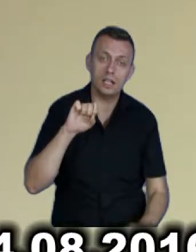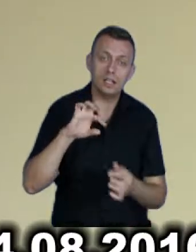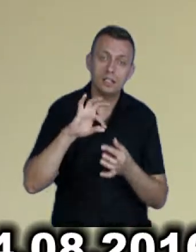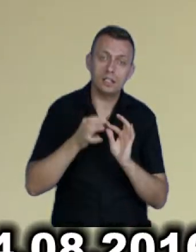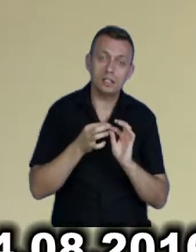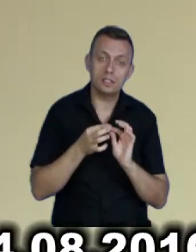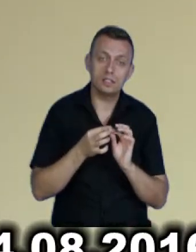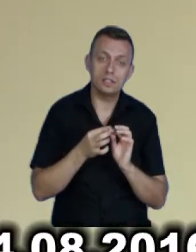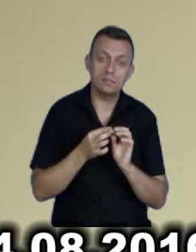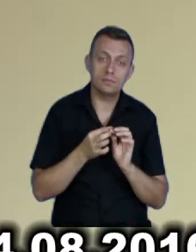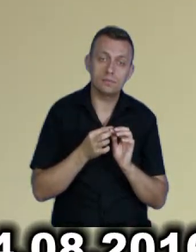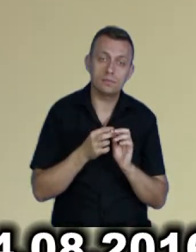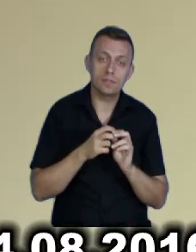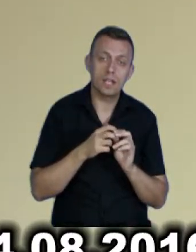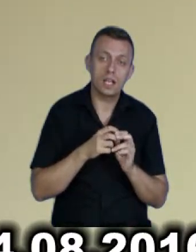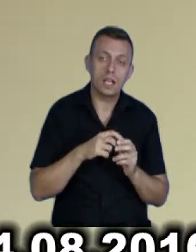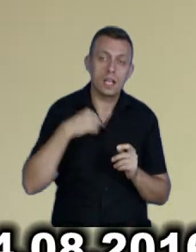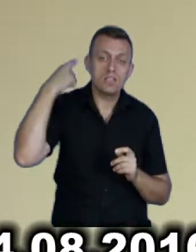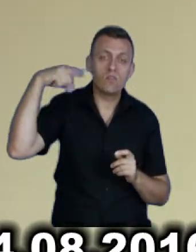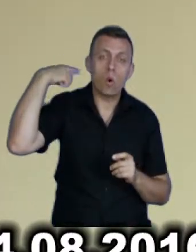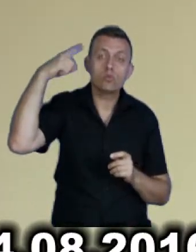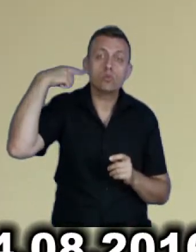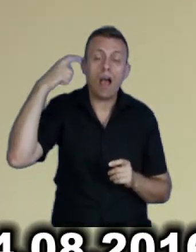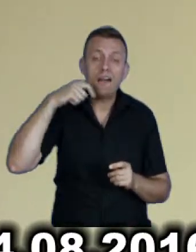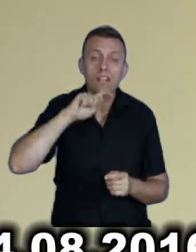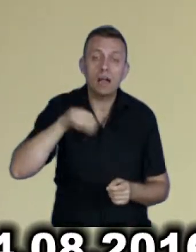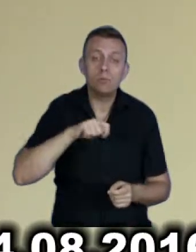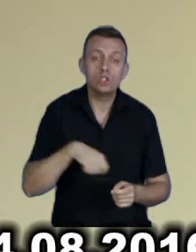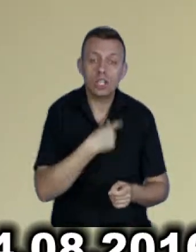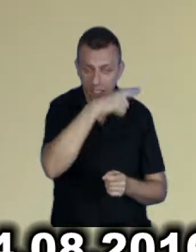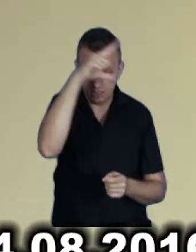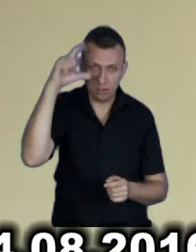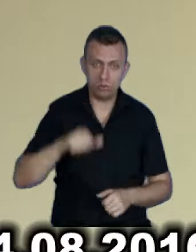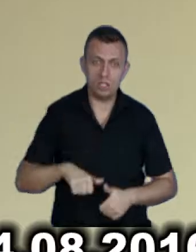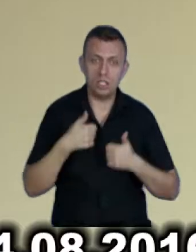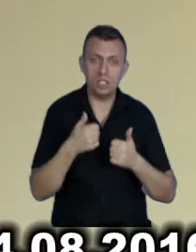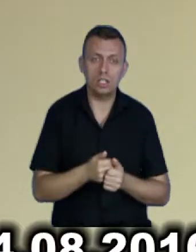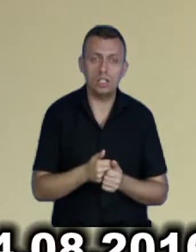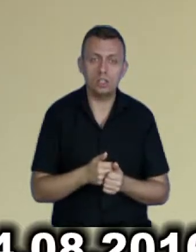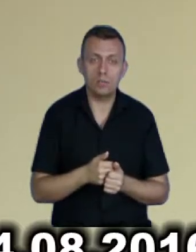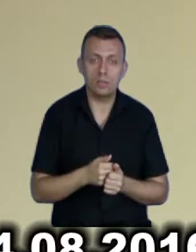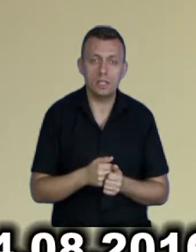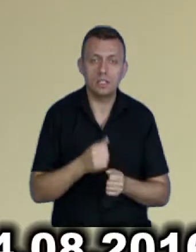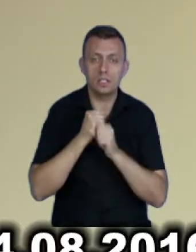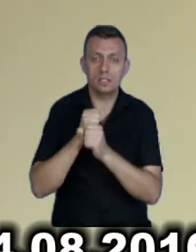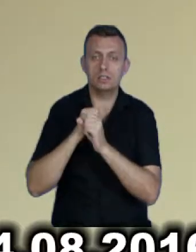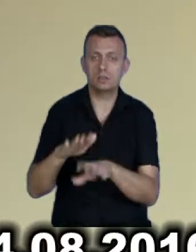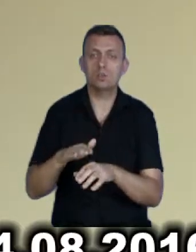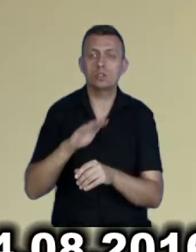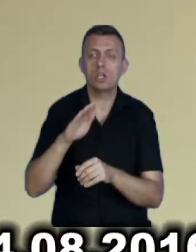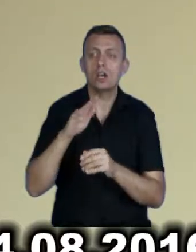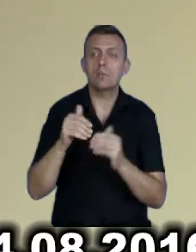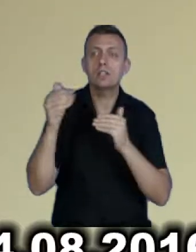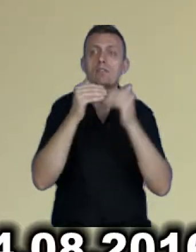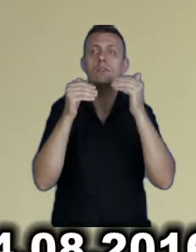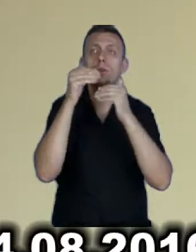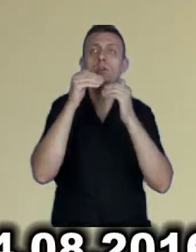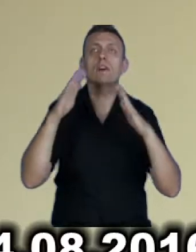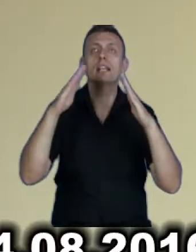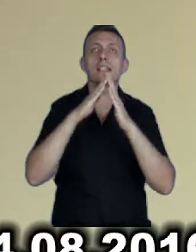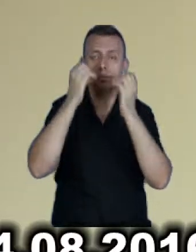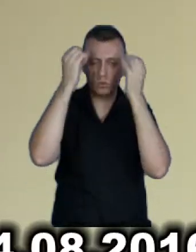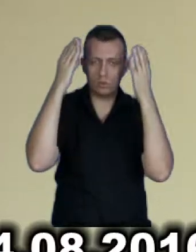inwestycji powiatu kutnowskiego na 2006 znalazła się również rozbiórka tej kotłowni. Kilkudziesięciometrowy komin